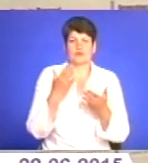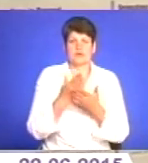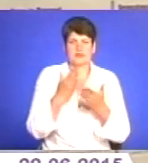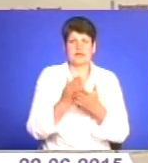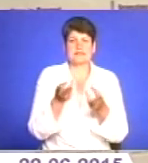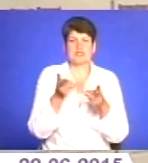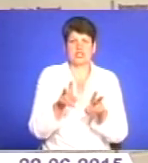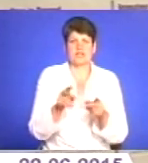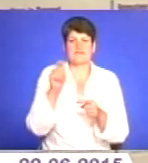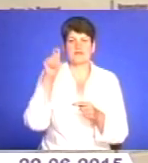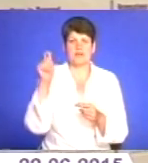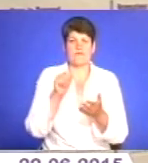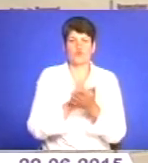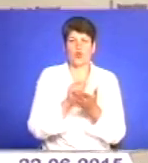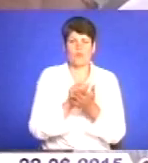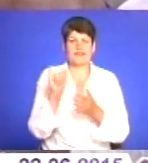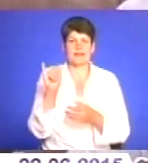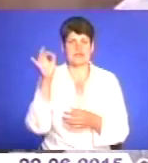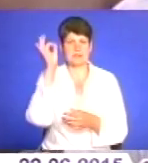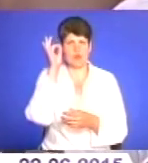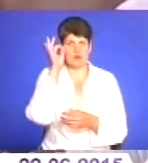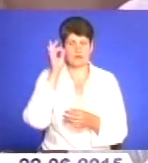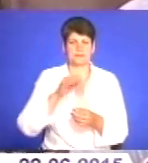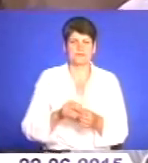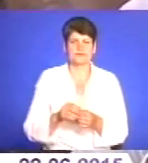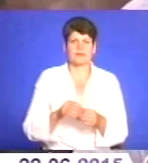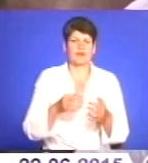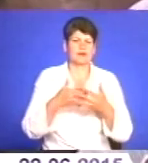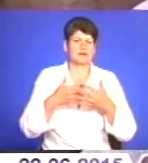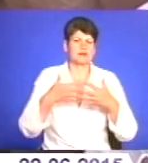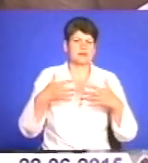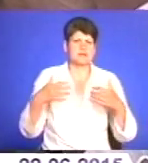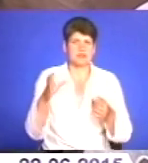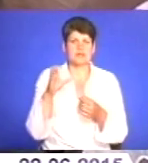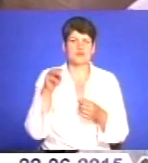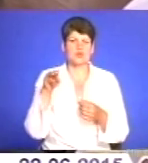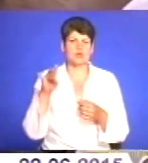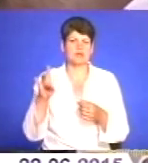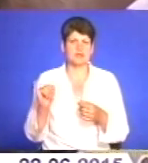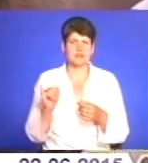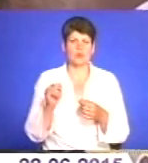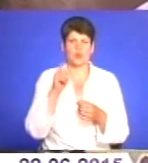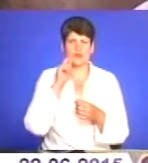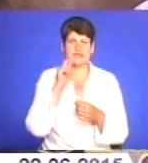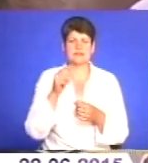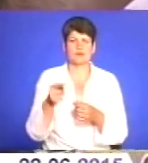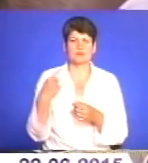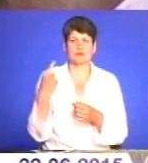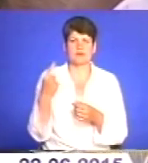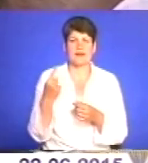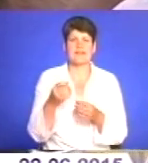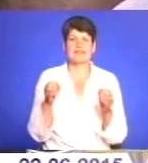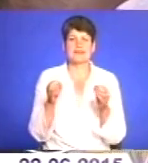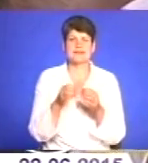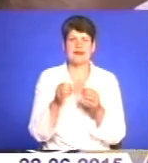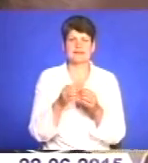залишилася війна у документах і спогадах. Десятки, сотні українців Тернопільщини, а десятки